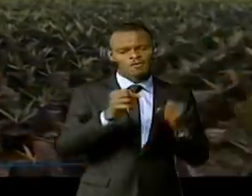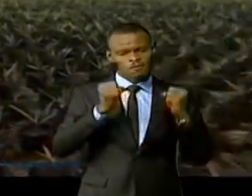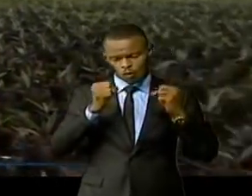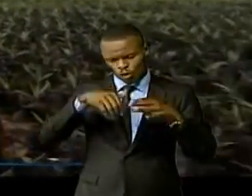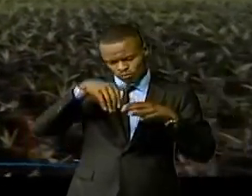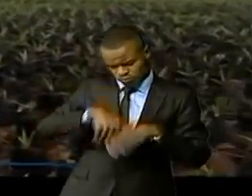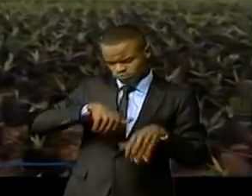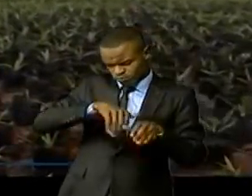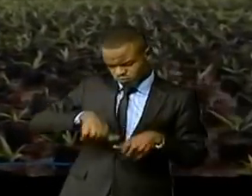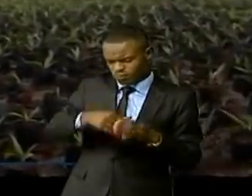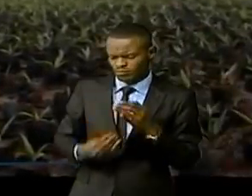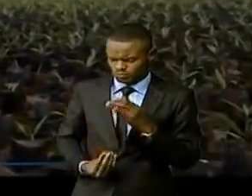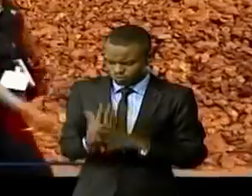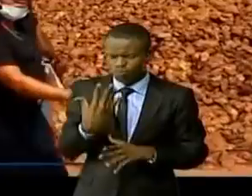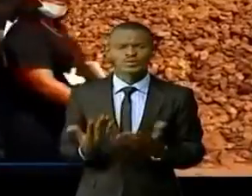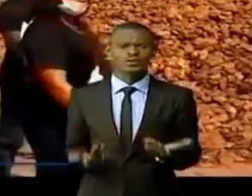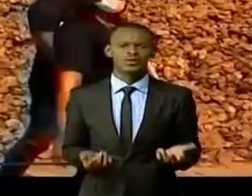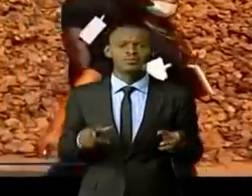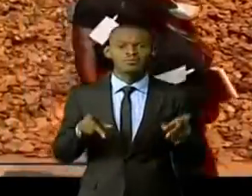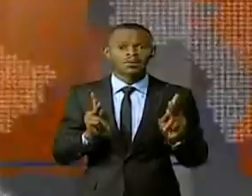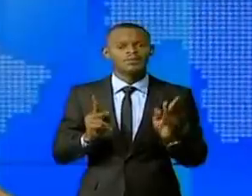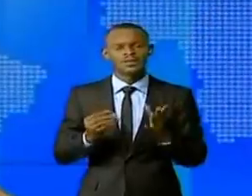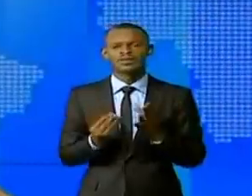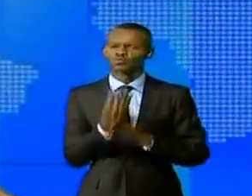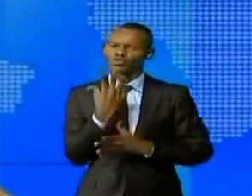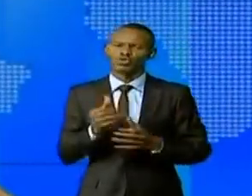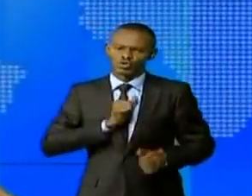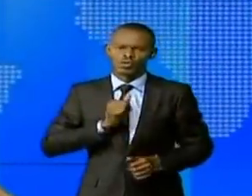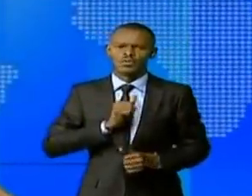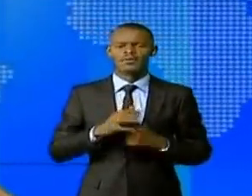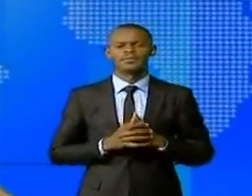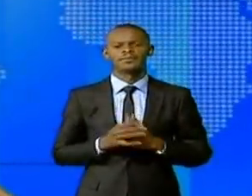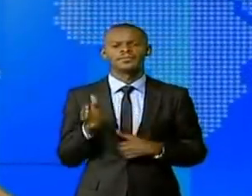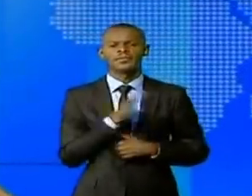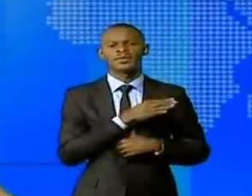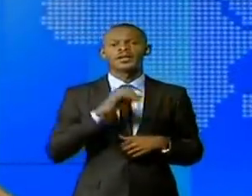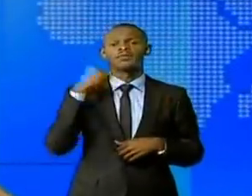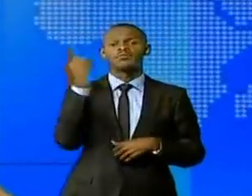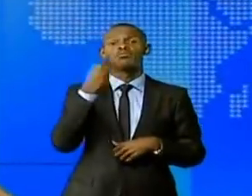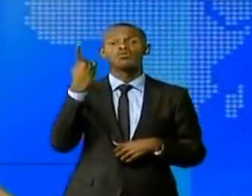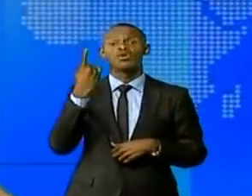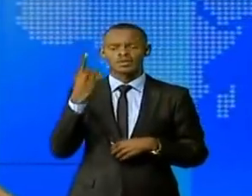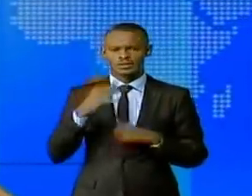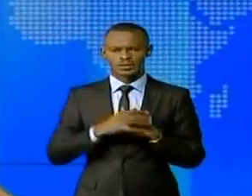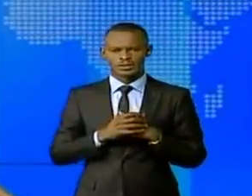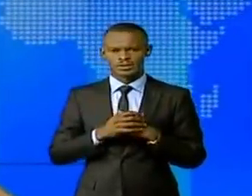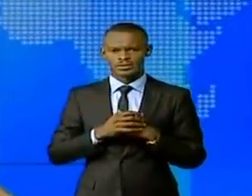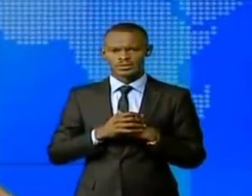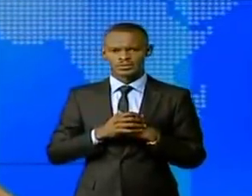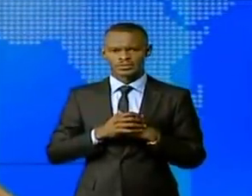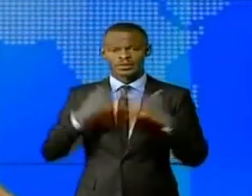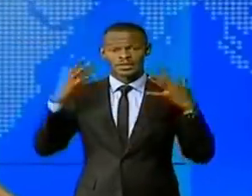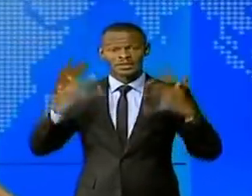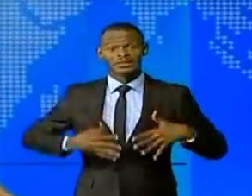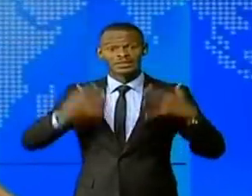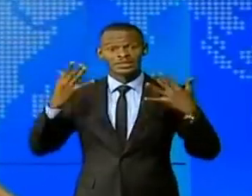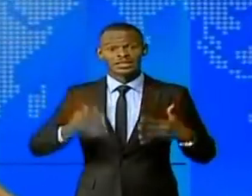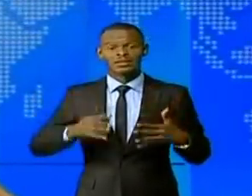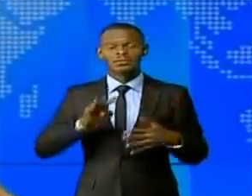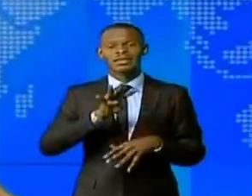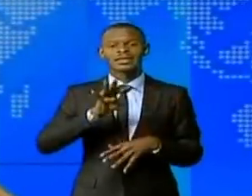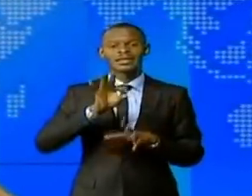constituent un objectif primordial en soi. Le monde entier célèbre le 4 février de chaque année la